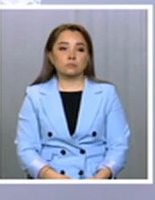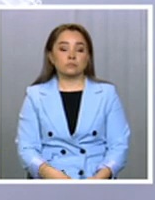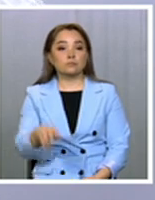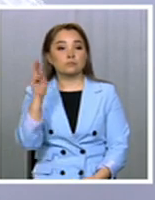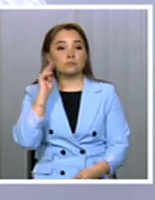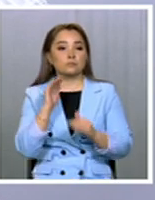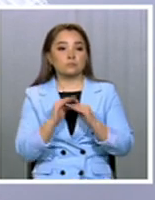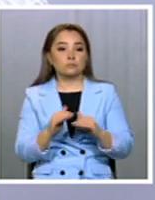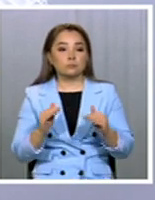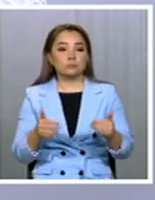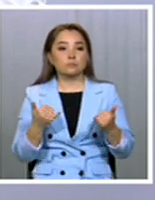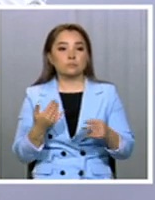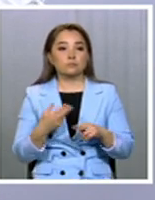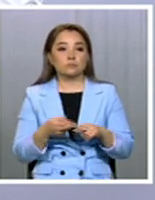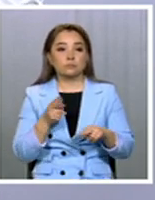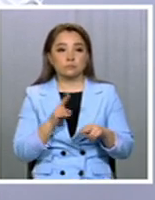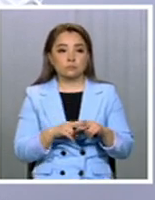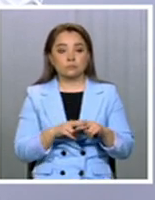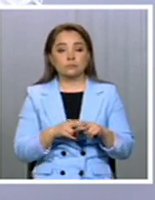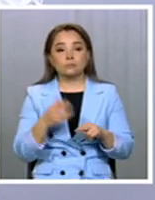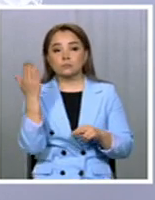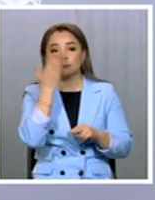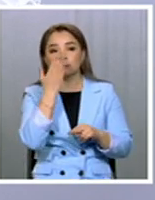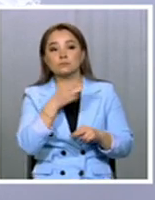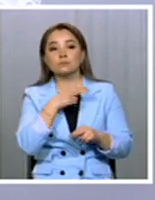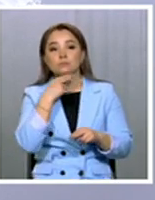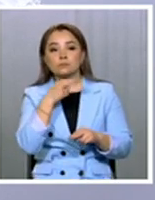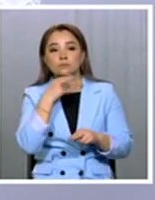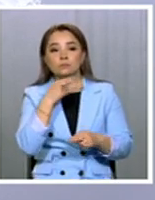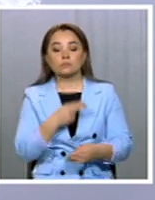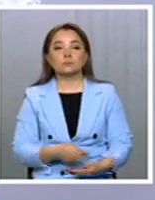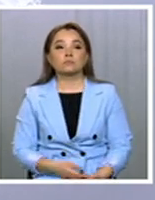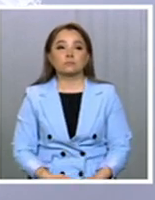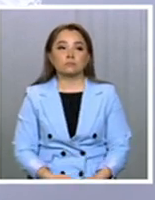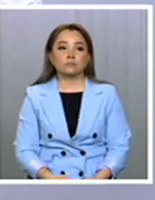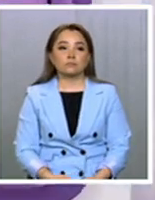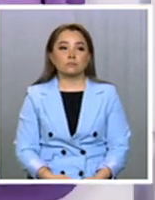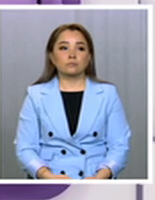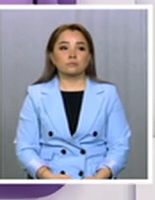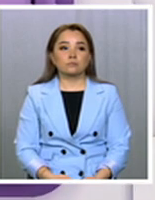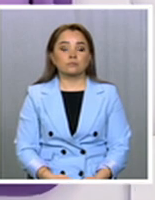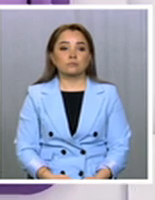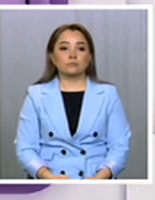Оқушылар, енді бейне көрініске назар аударыңыздар.